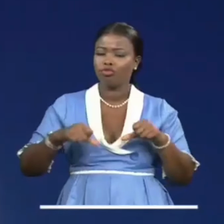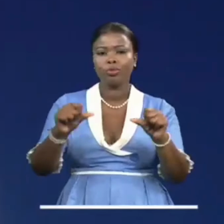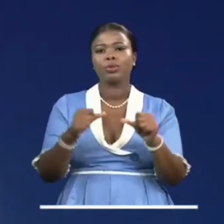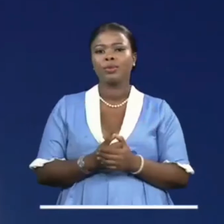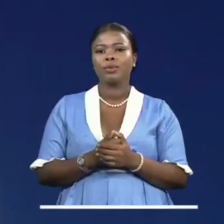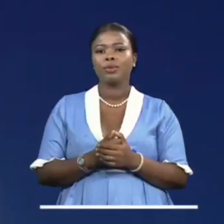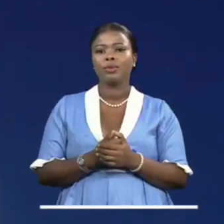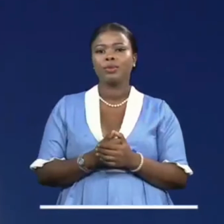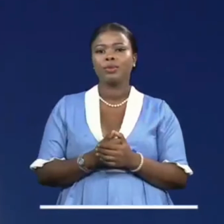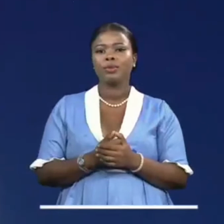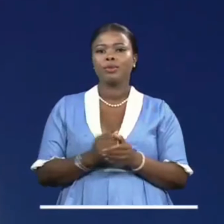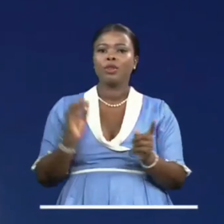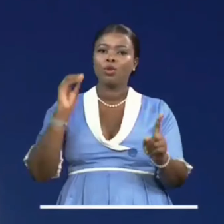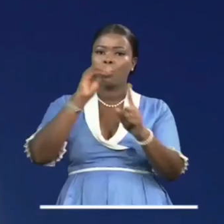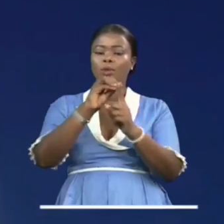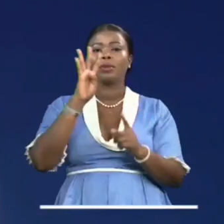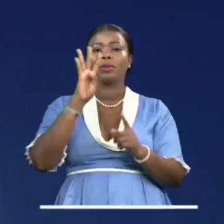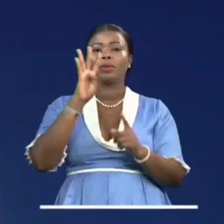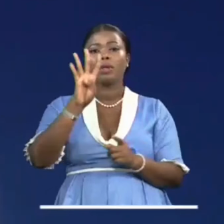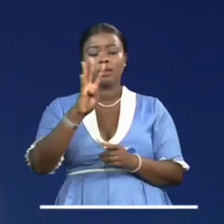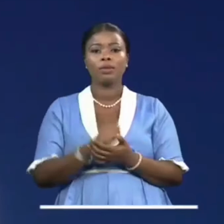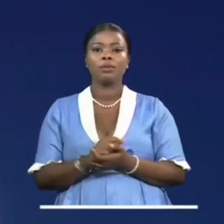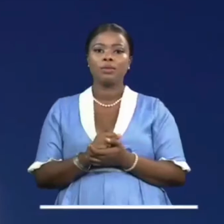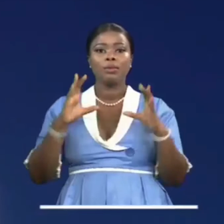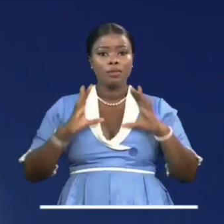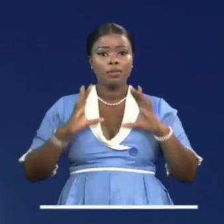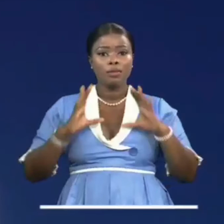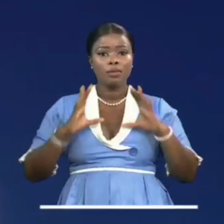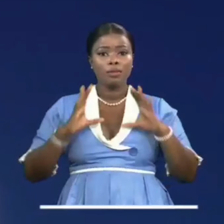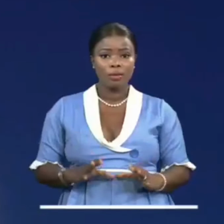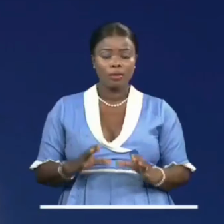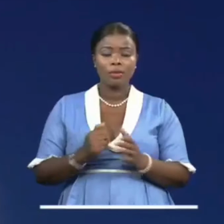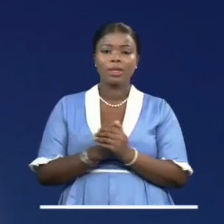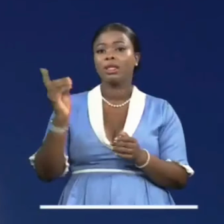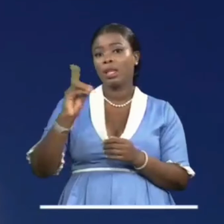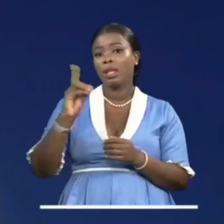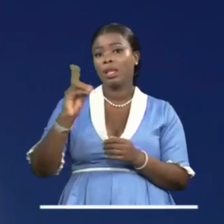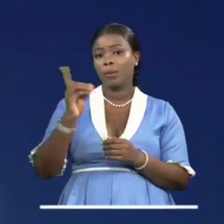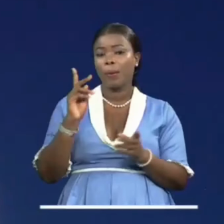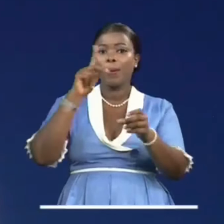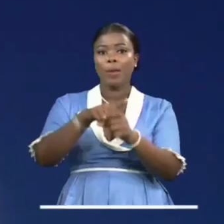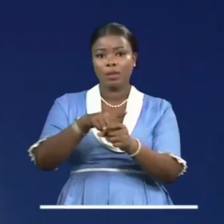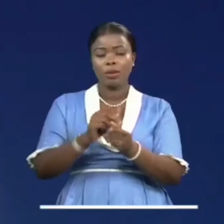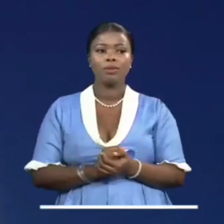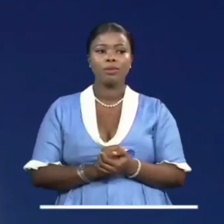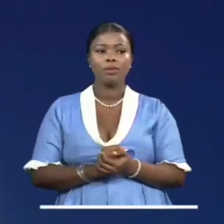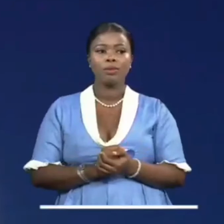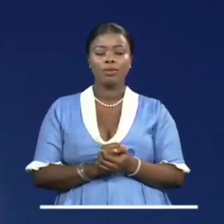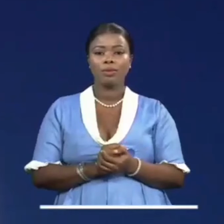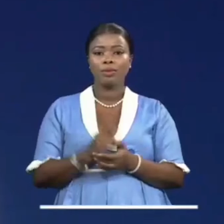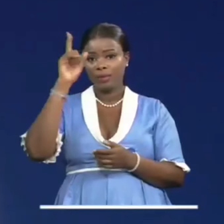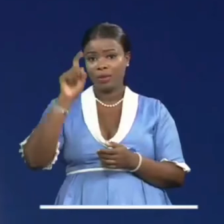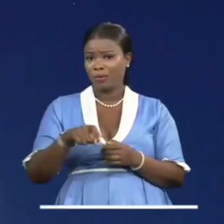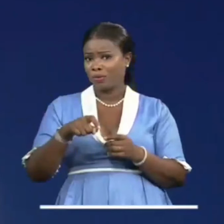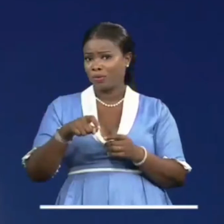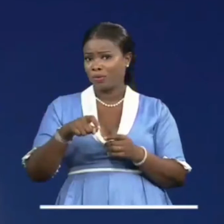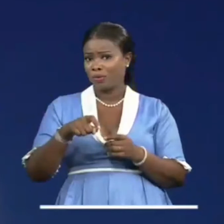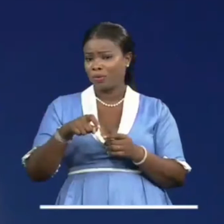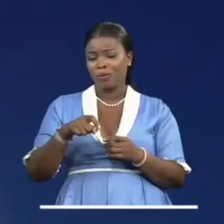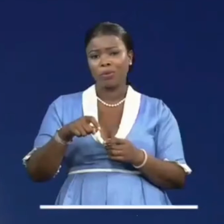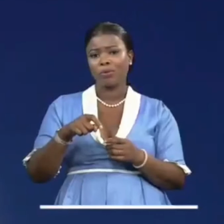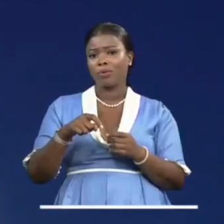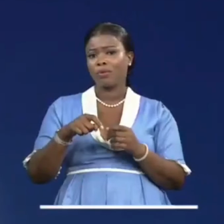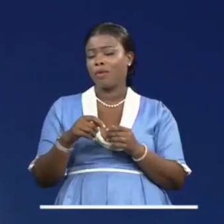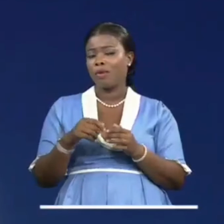l'objectif 4 c'est de renforcement du sisme et de la citoyenneté ASI que la démocratie participative il va falloir ce développement se fera pas